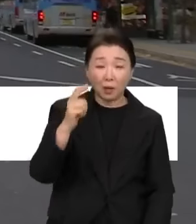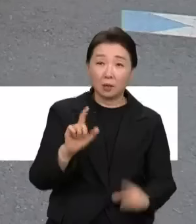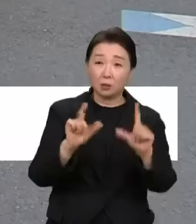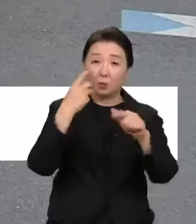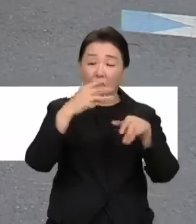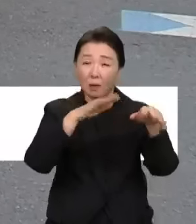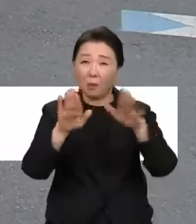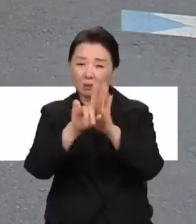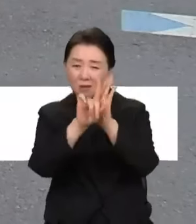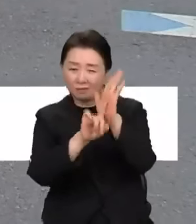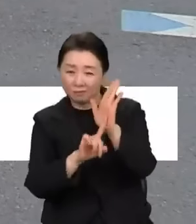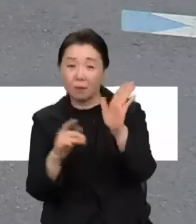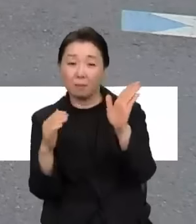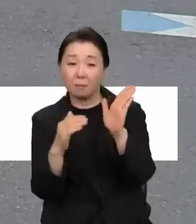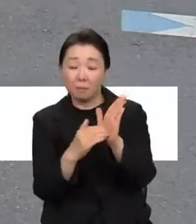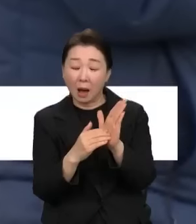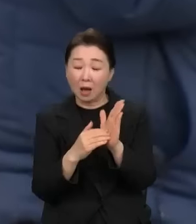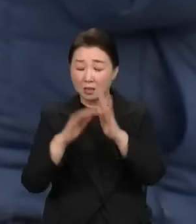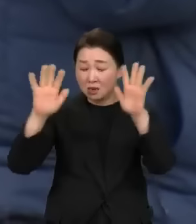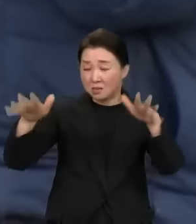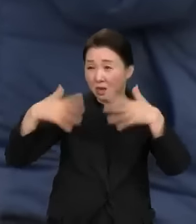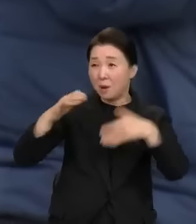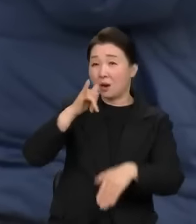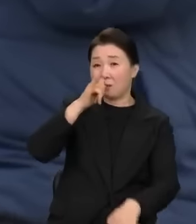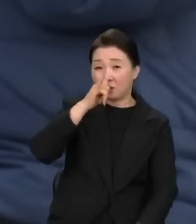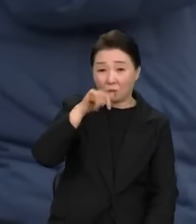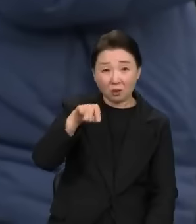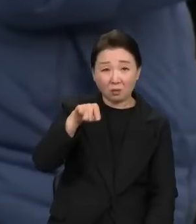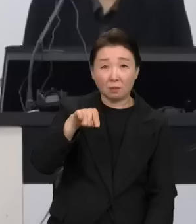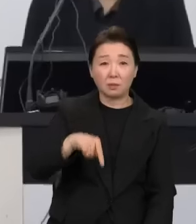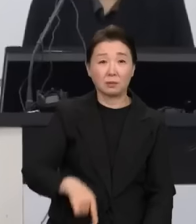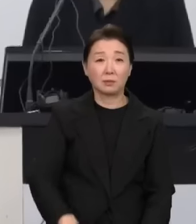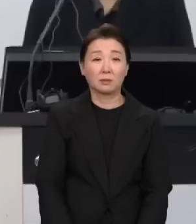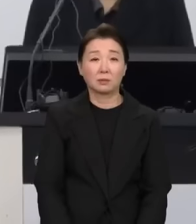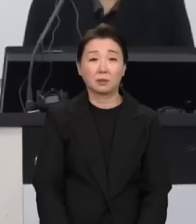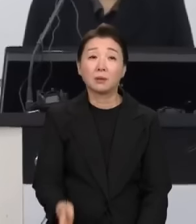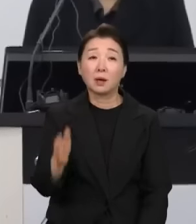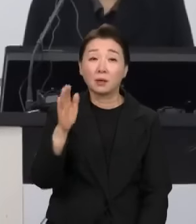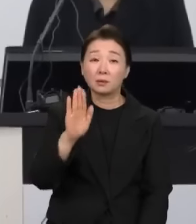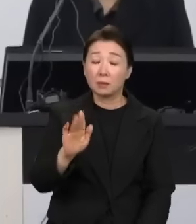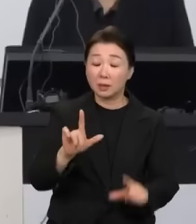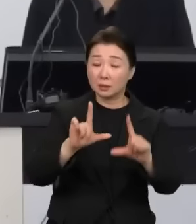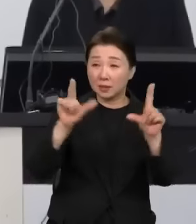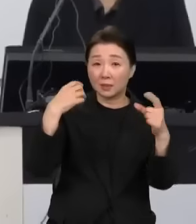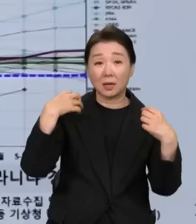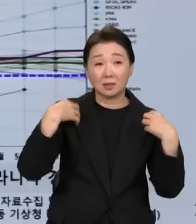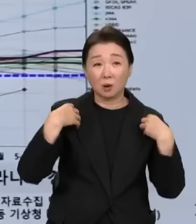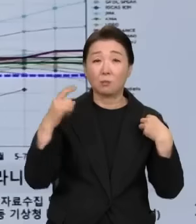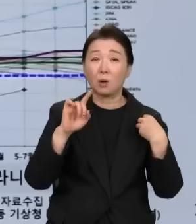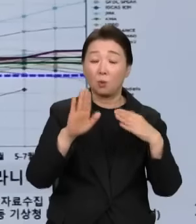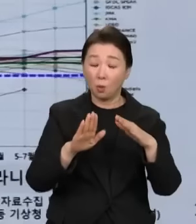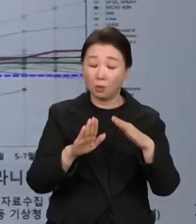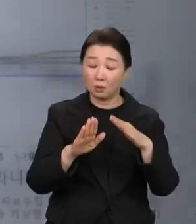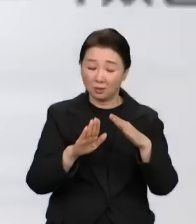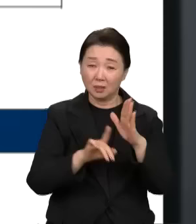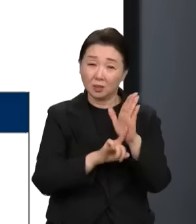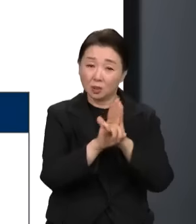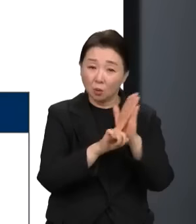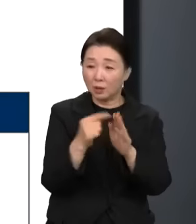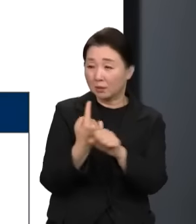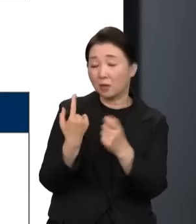한반도에 찬 바람을 불러오는 라니냐가 발달하고 있었기 때문입니다. 하지만 기상청은 올겨울 기온은 평년과